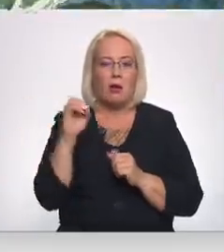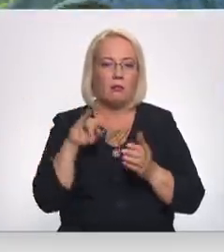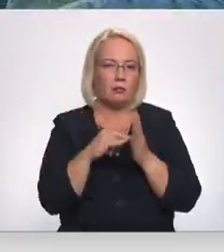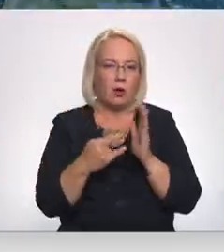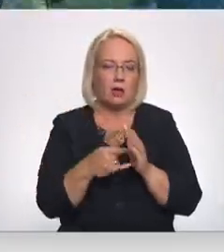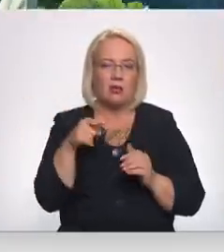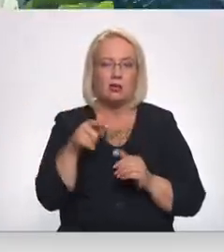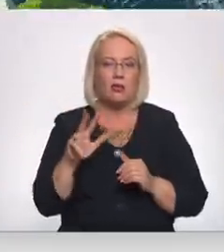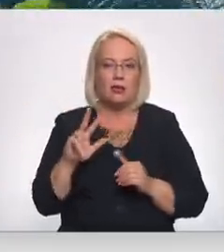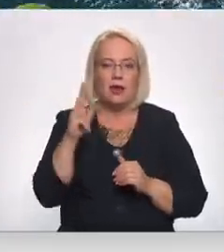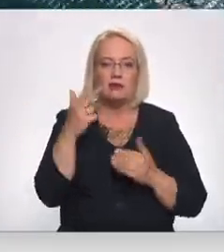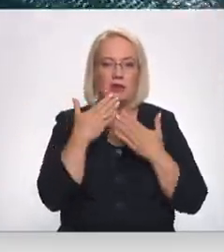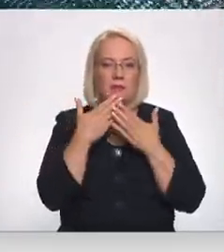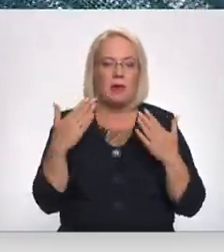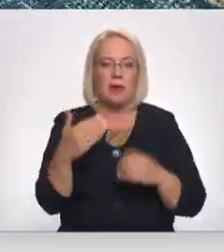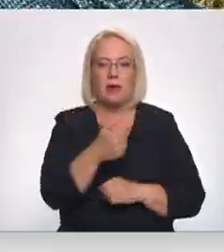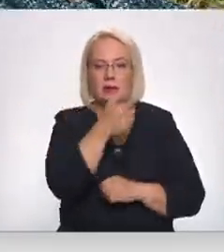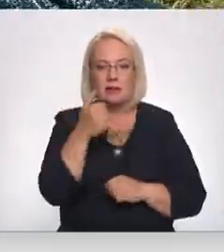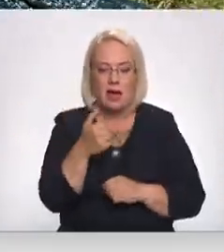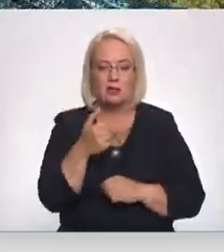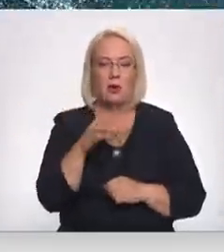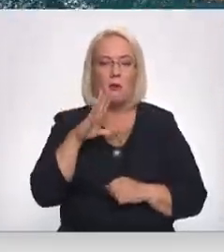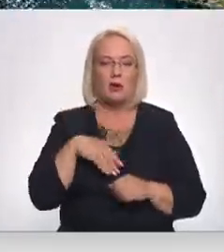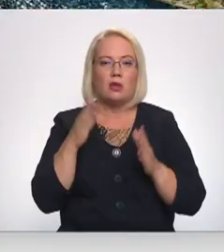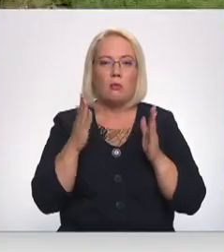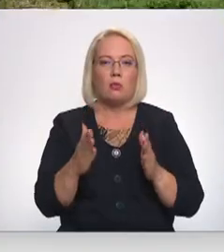ir jau 3. Un noslēdzošais gads, pēc kā arī taps